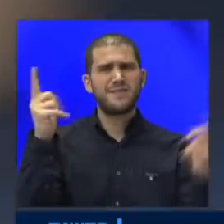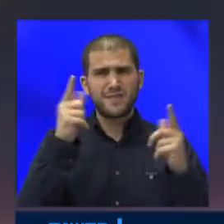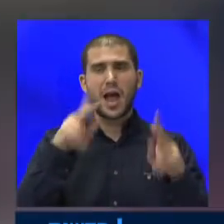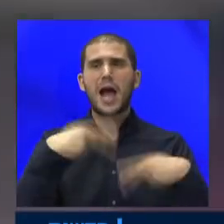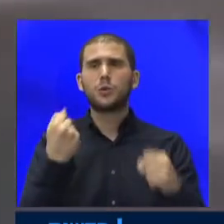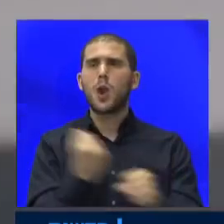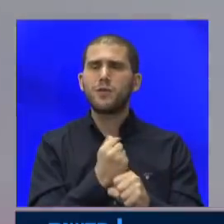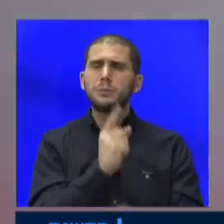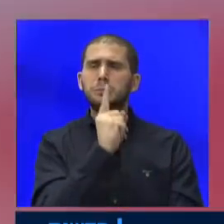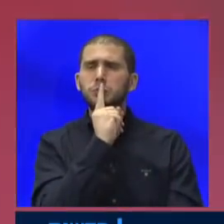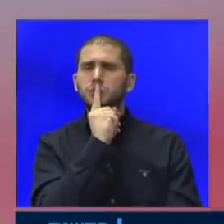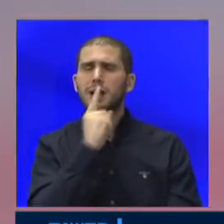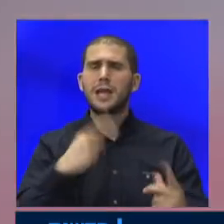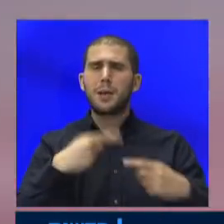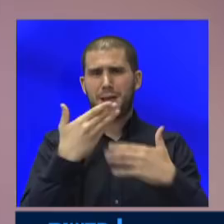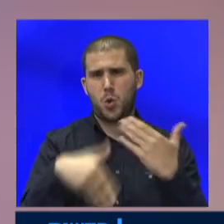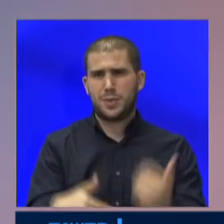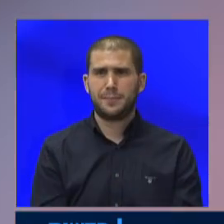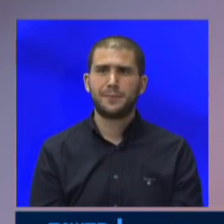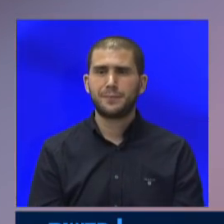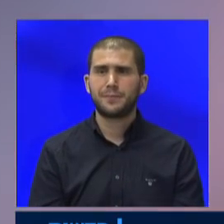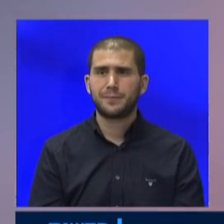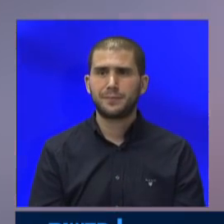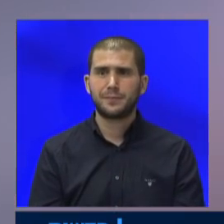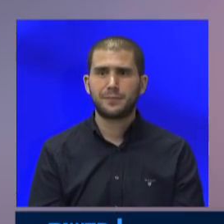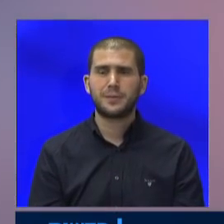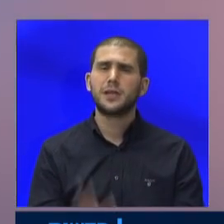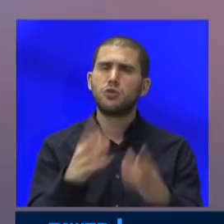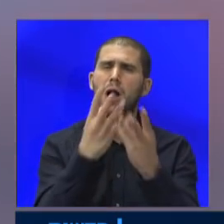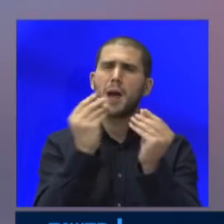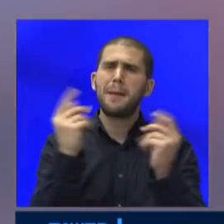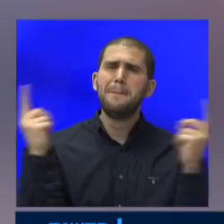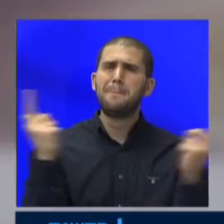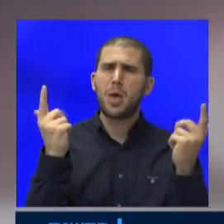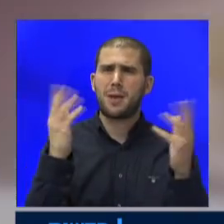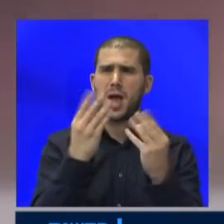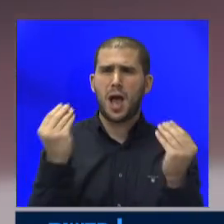בשקט בימים האחרונים. יש ים בילויים, הכל